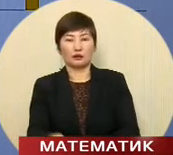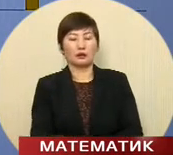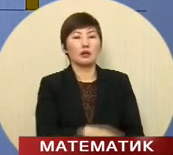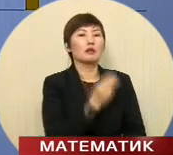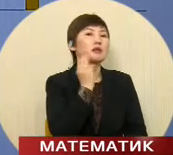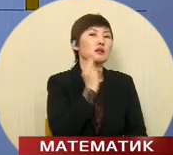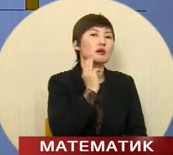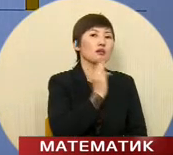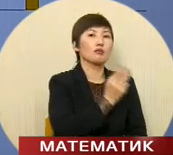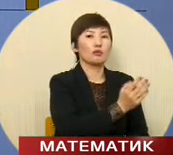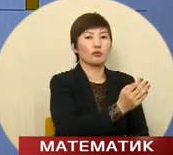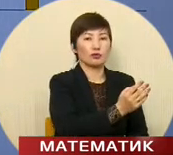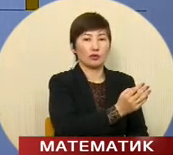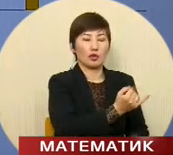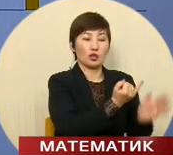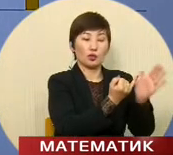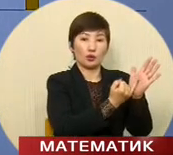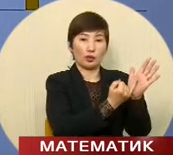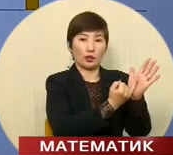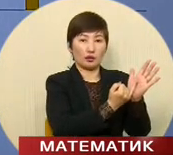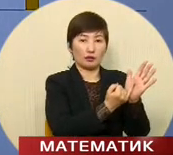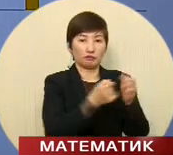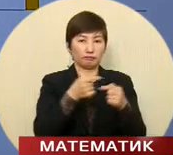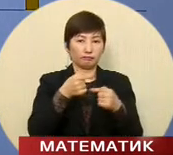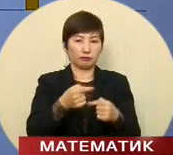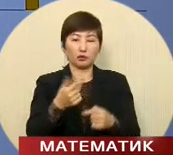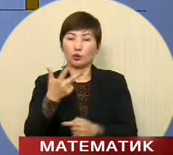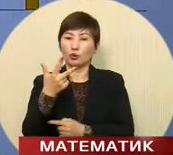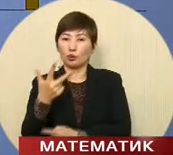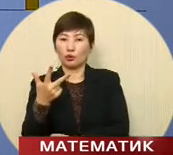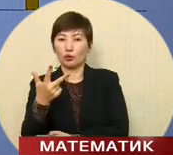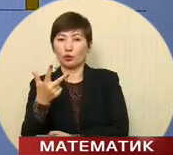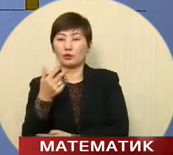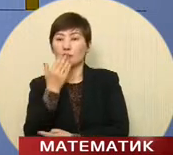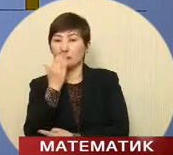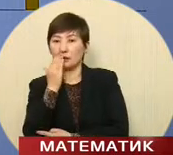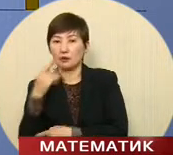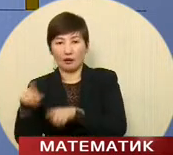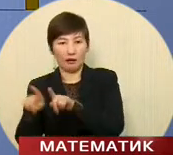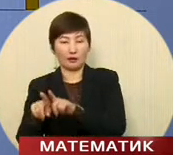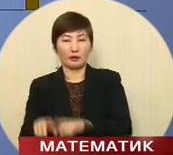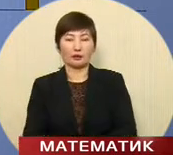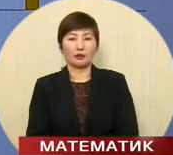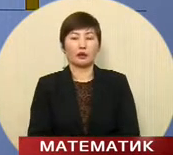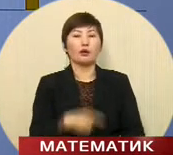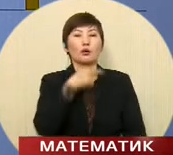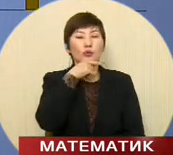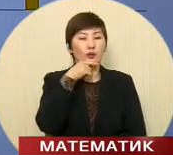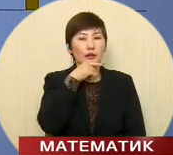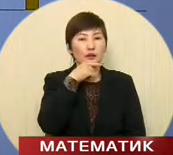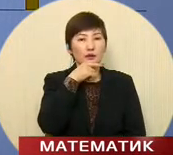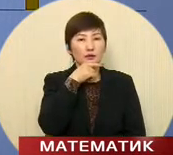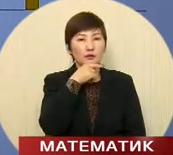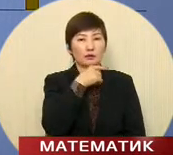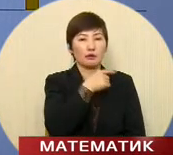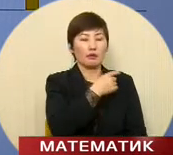Шар өнгийн савтай цэцэг маань 6 ширхэг байгаа учраас 3 цэцгийн зурагтай тэнцүү байхад за улаан өнгийн савтай цэцэг